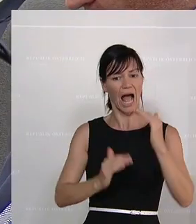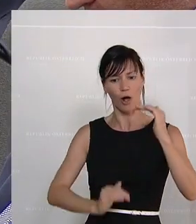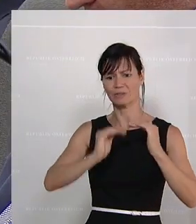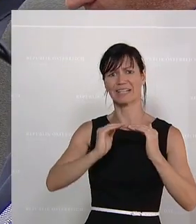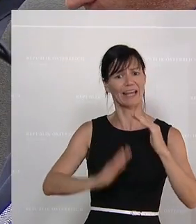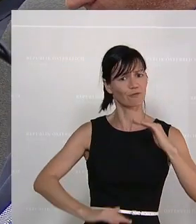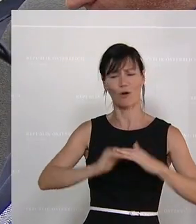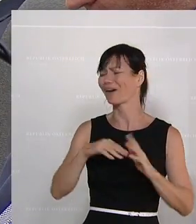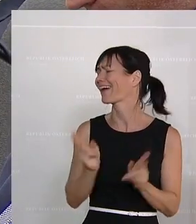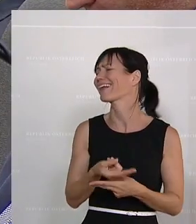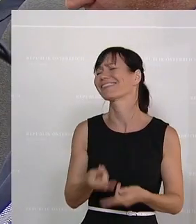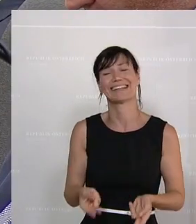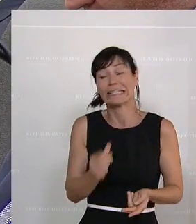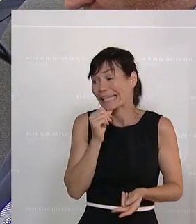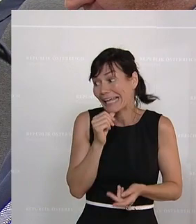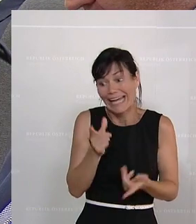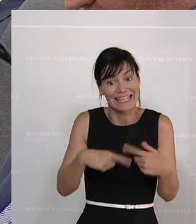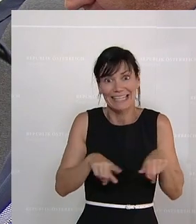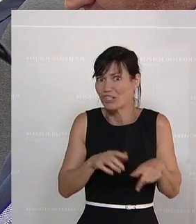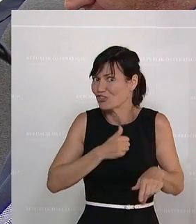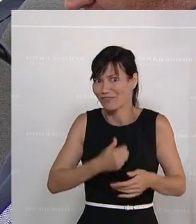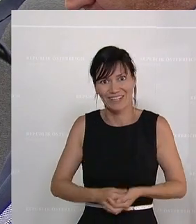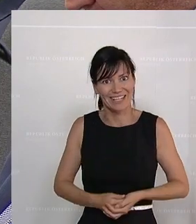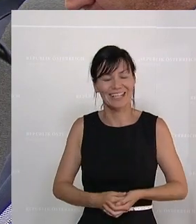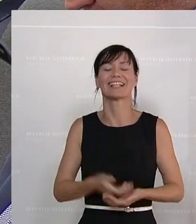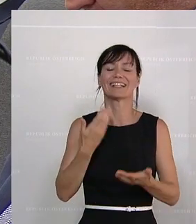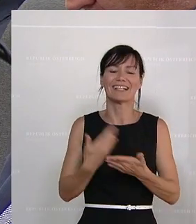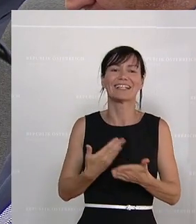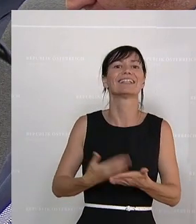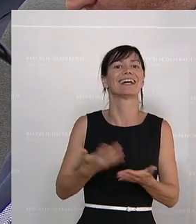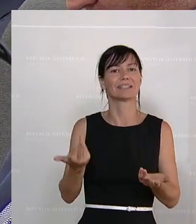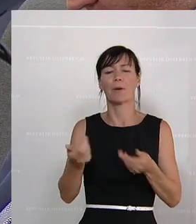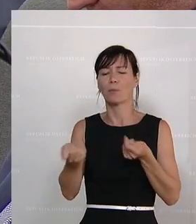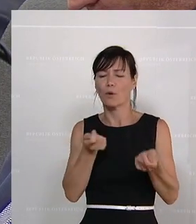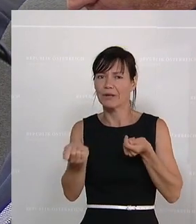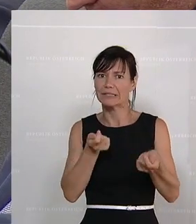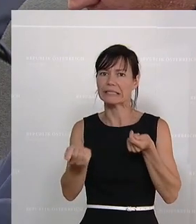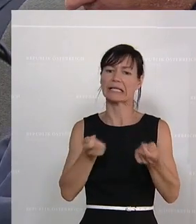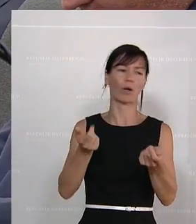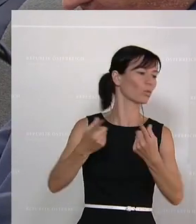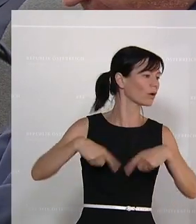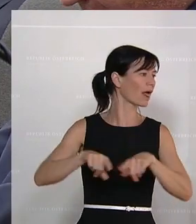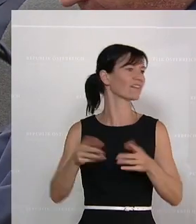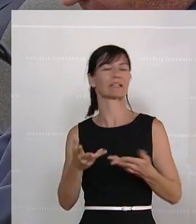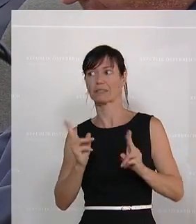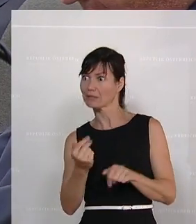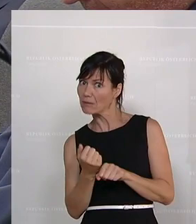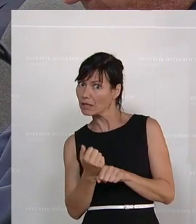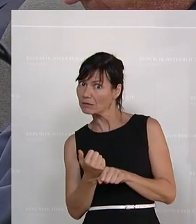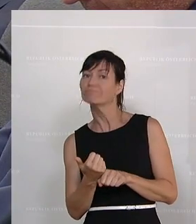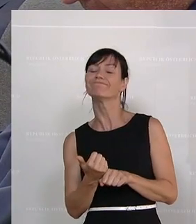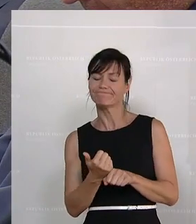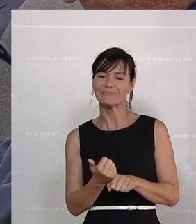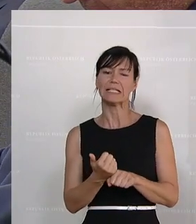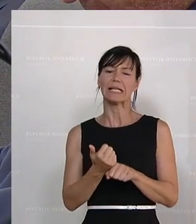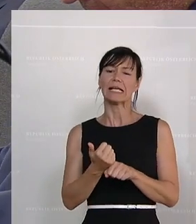machen was kann man als staat machen was kann die politik tun es ist die aufgabe der politik die negativen auswirkungen